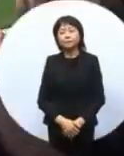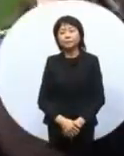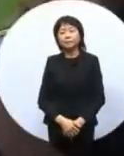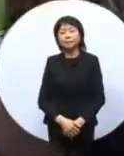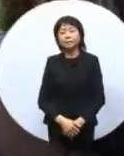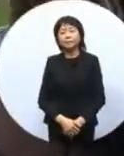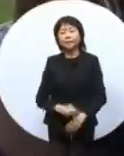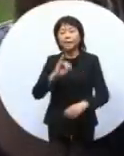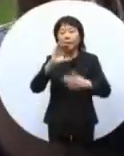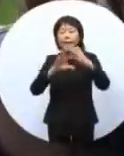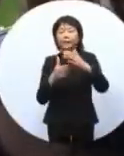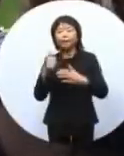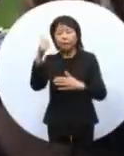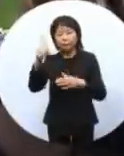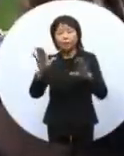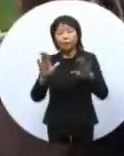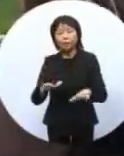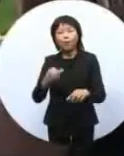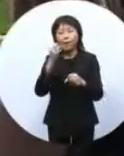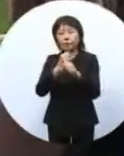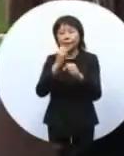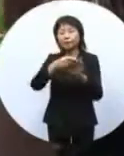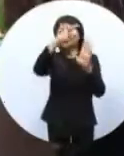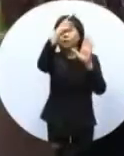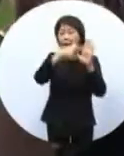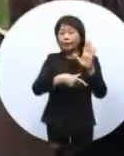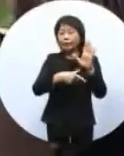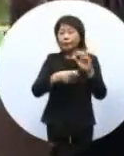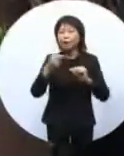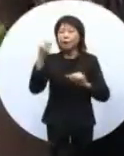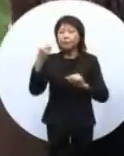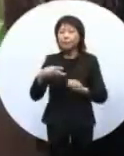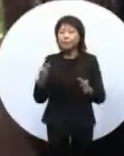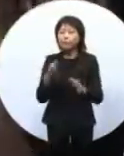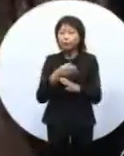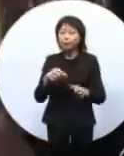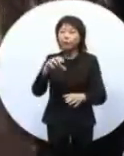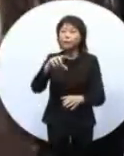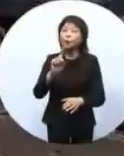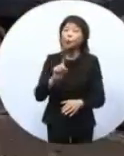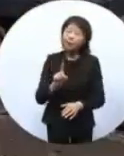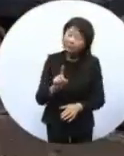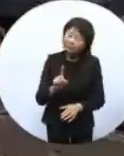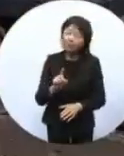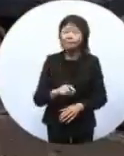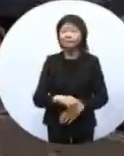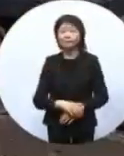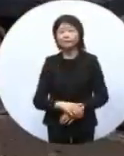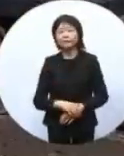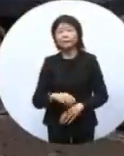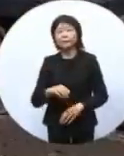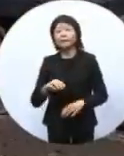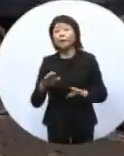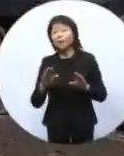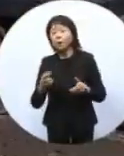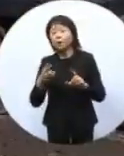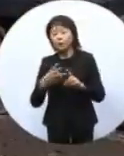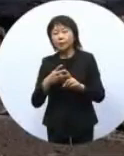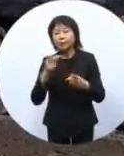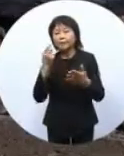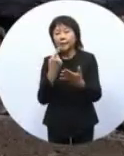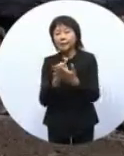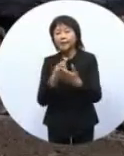伊藤さんの今回の作品のタイトルはまたそのうちどこかでね。この日は参加した皆さ